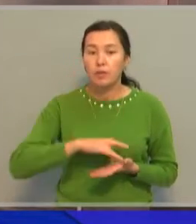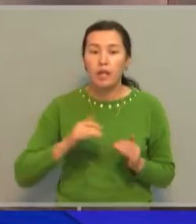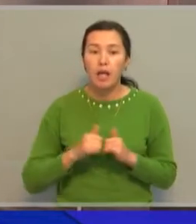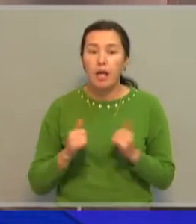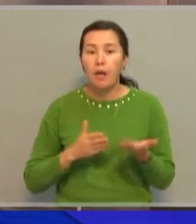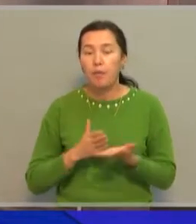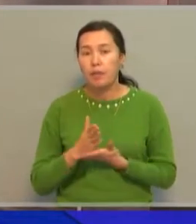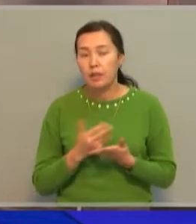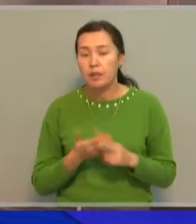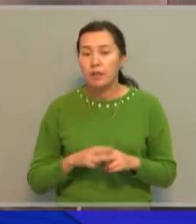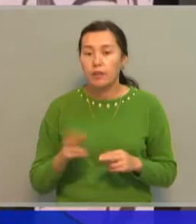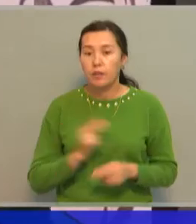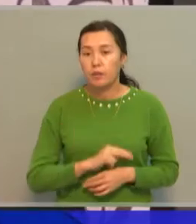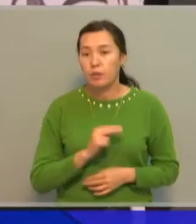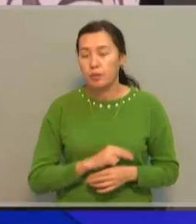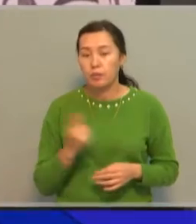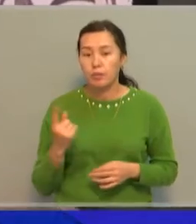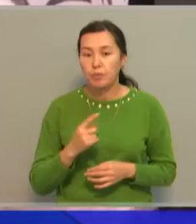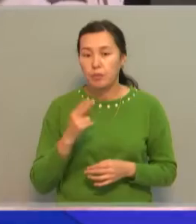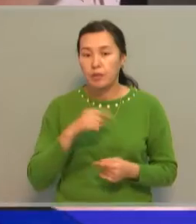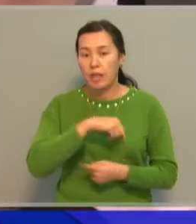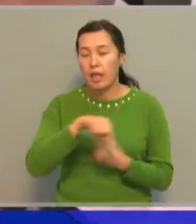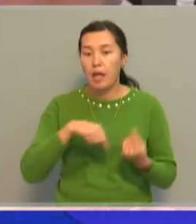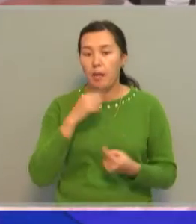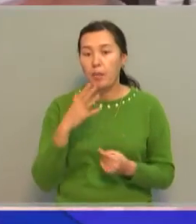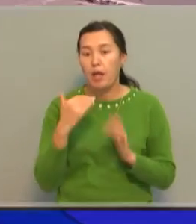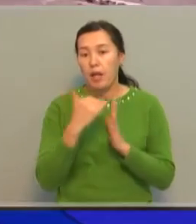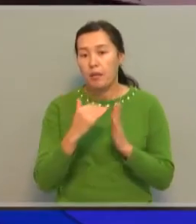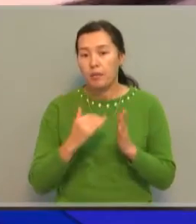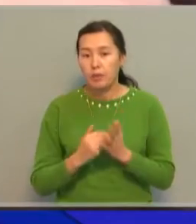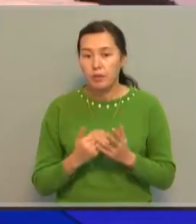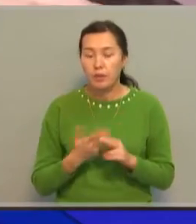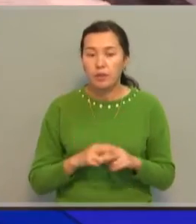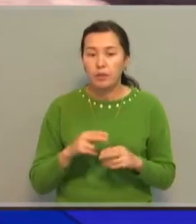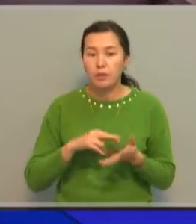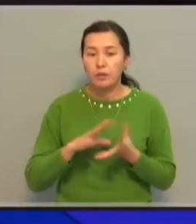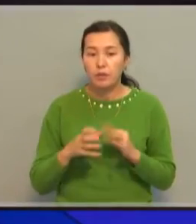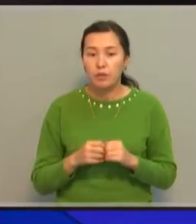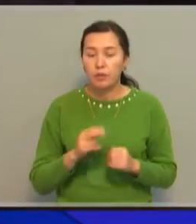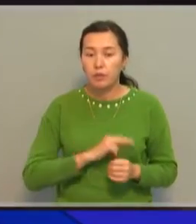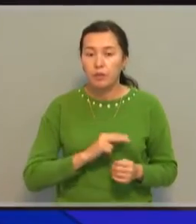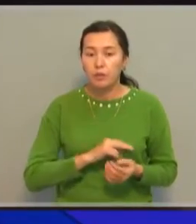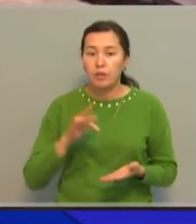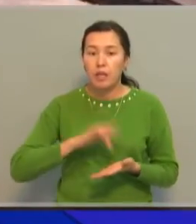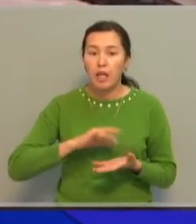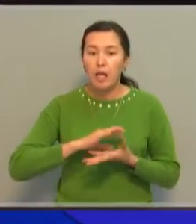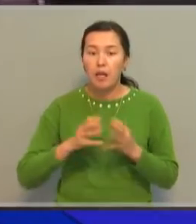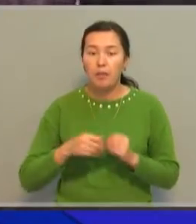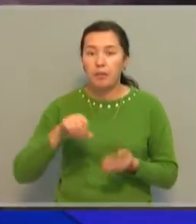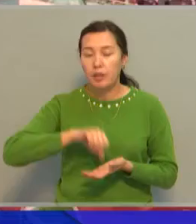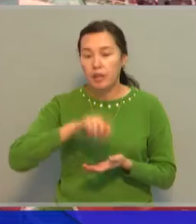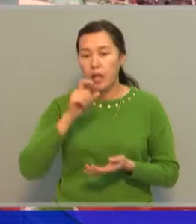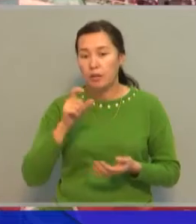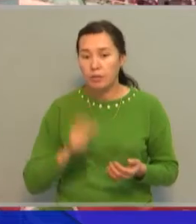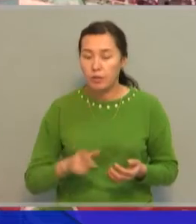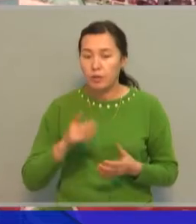қарқынды жүзеге асып жатқан ауқымды жобалардың бірі «Мен кәсіпкер боламын» бағдарламасы. Осы жоба аясында іскер қала бағдарламасының